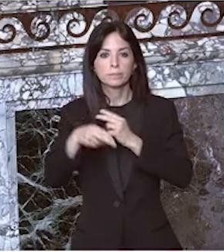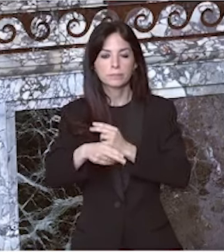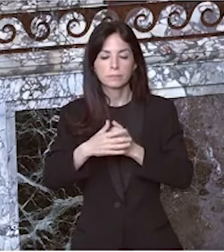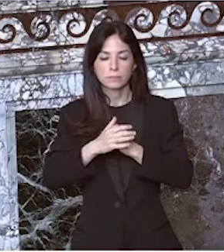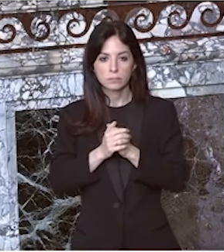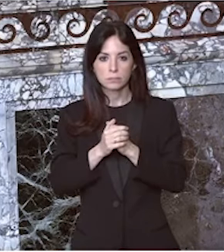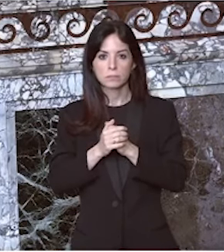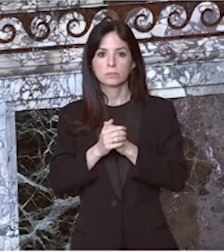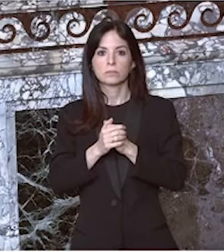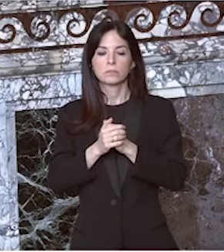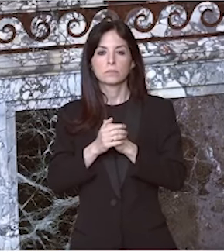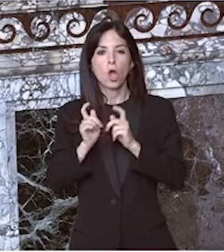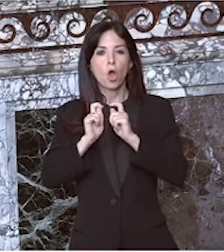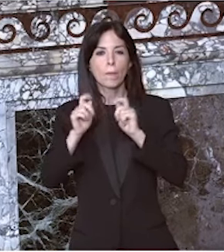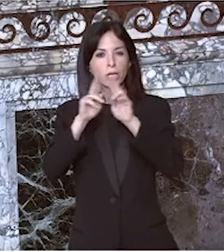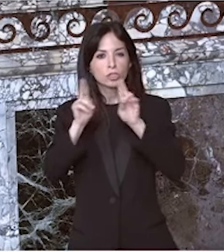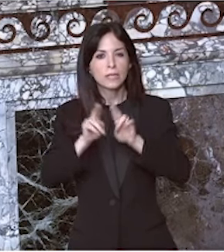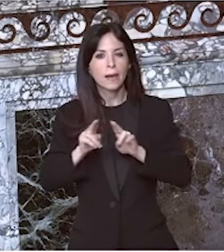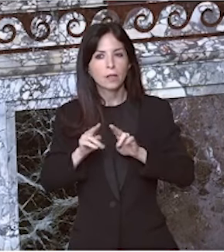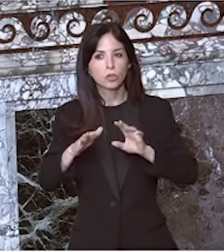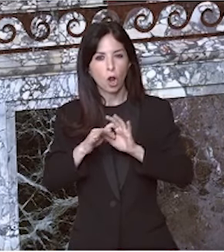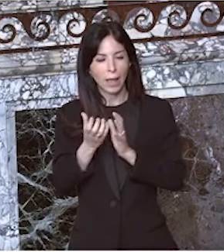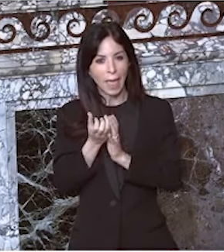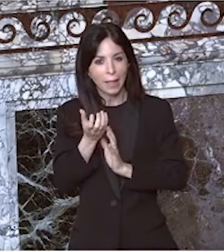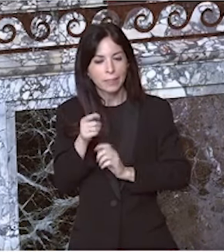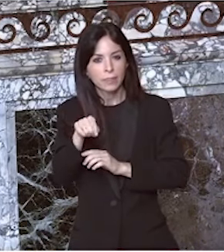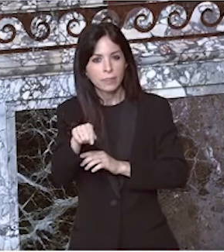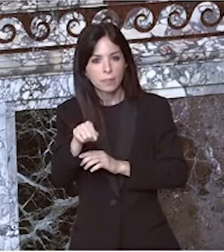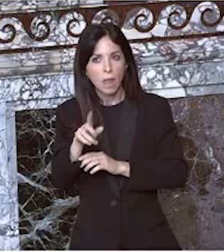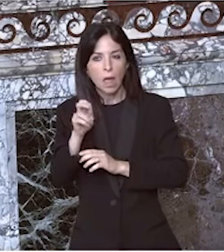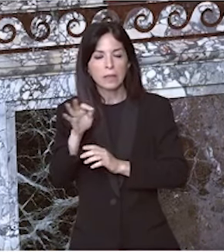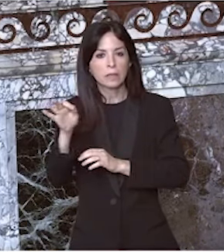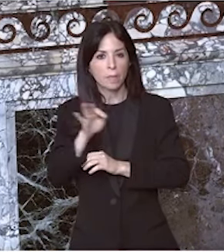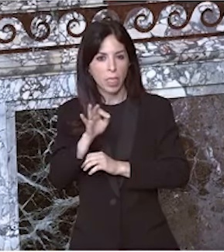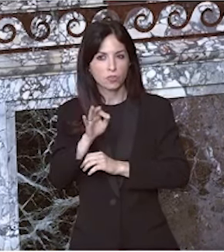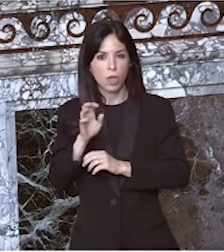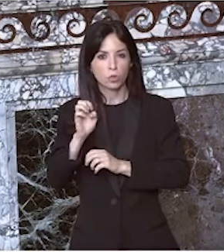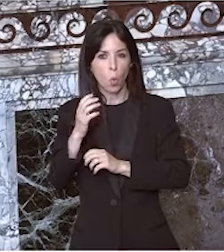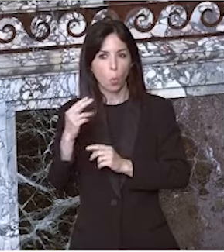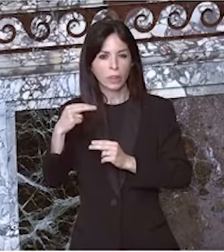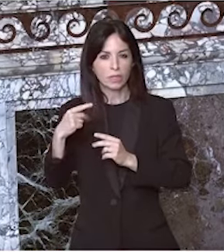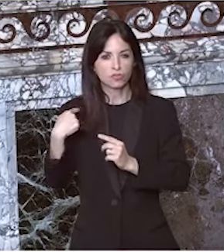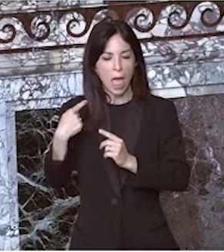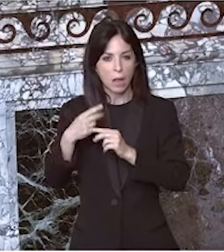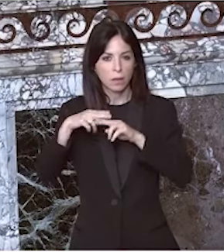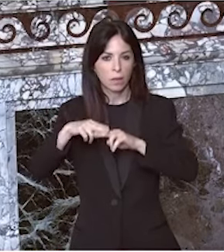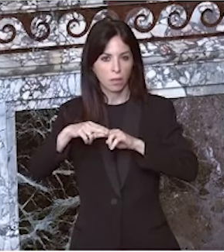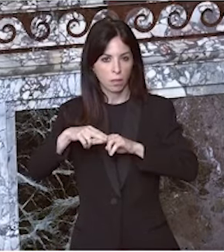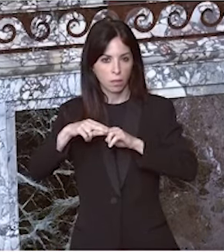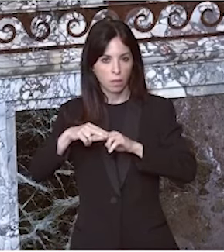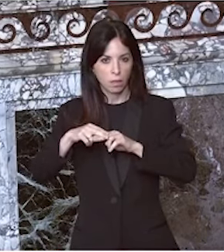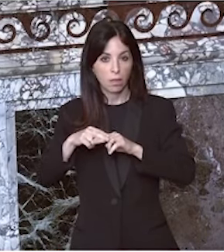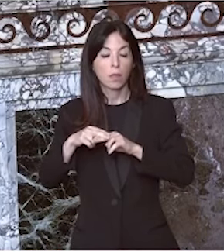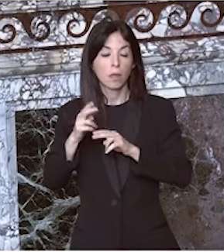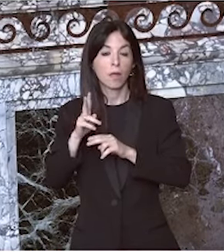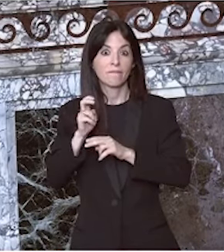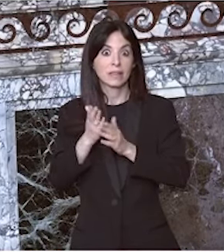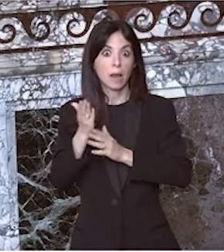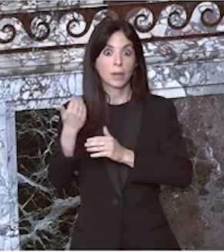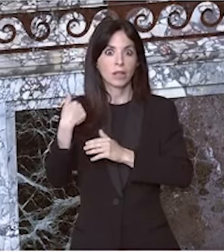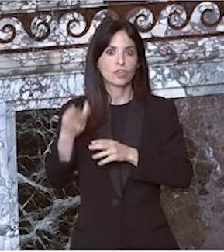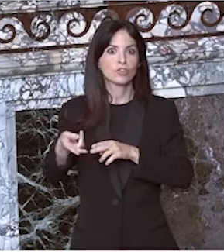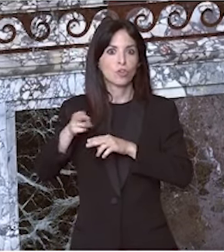L'incidenza del commercio internazionale sul prodotto è rimasta al 30% negli ultimi 15 anni, dopo essere raddoppiata nei 2 decenni